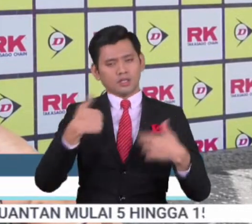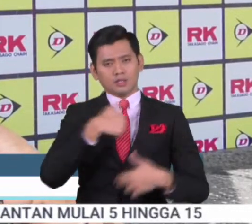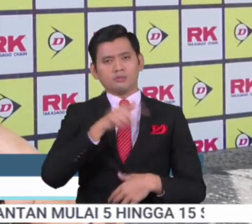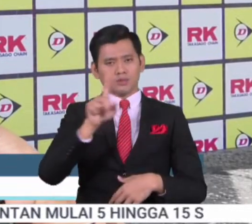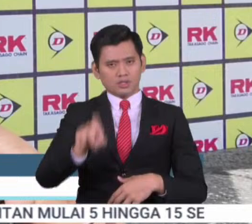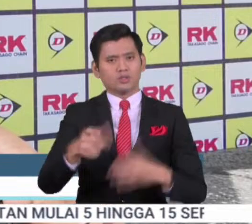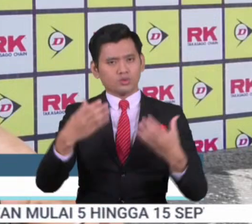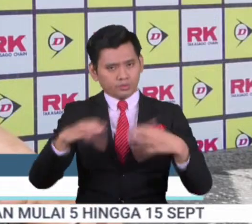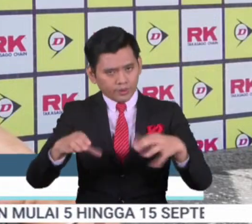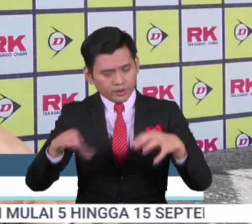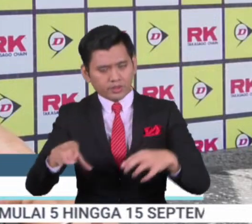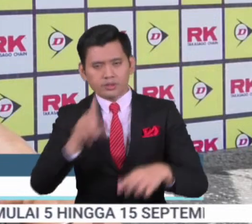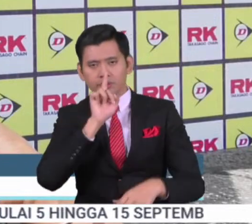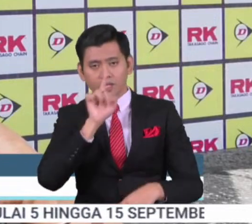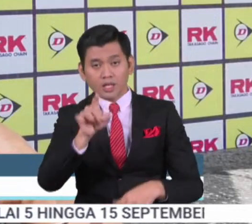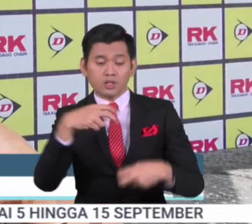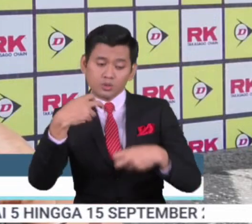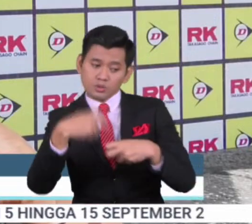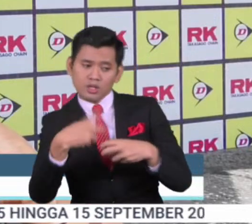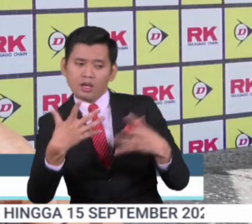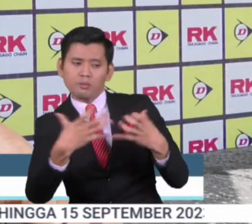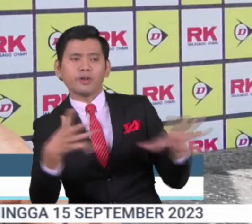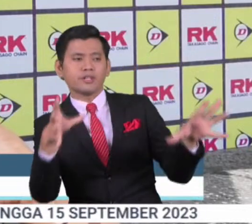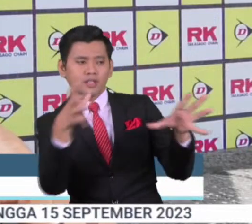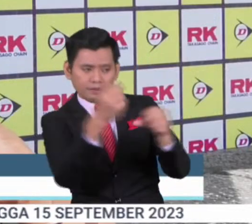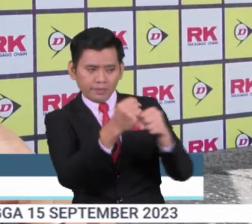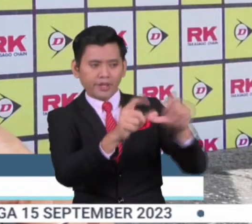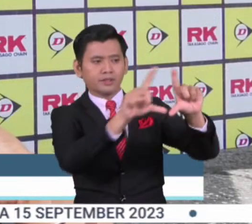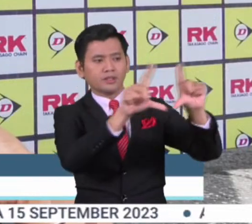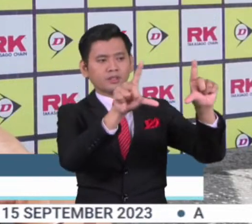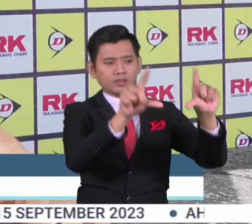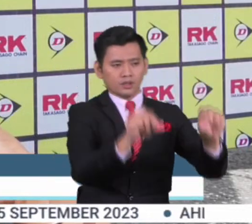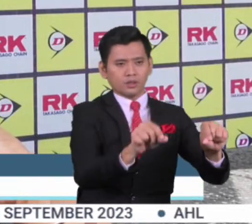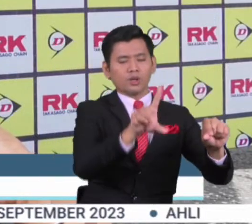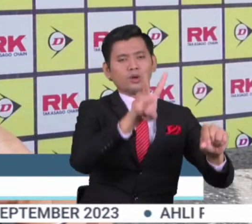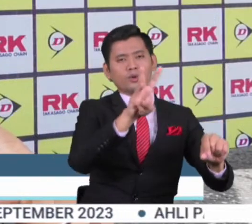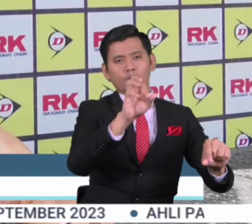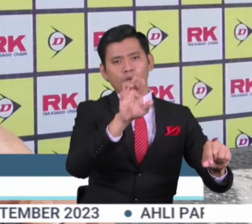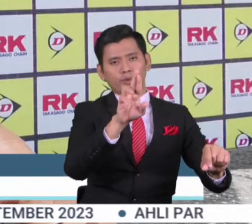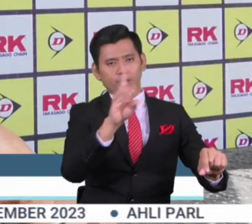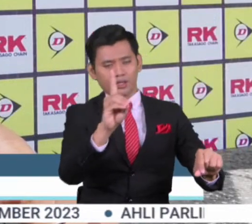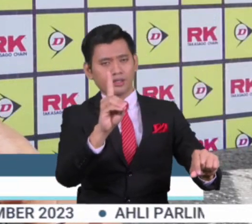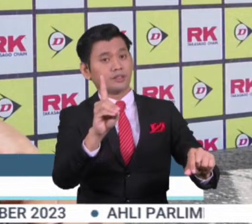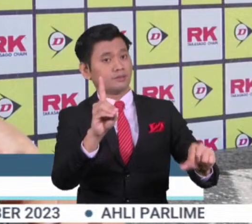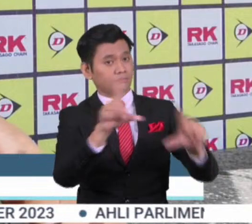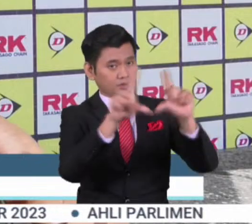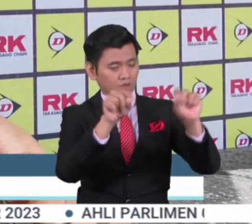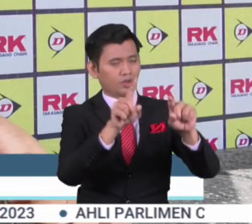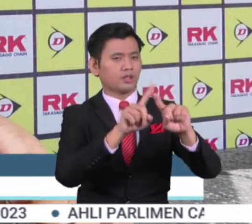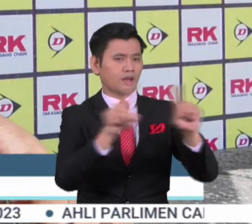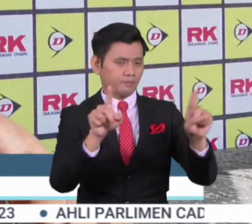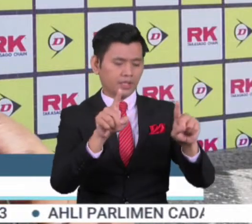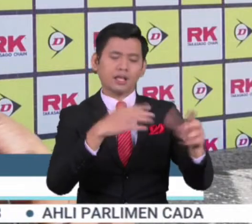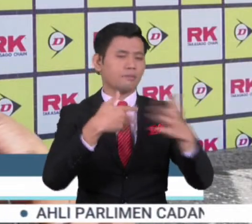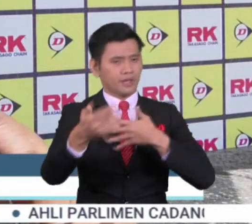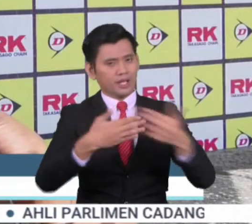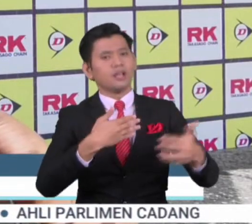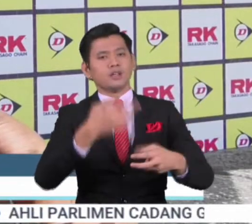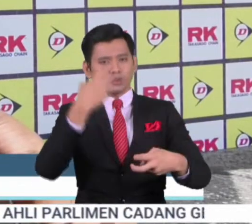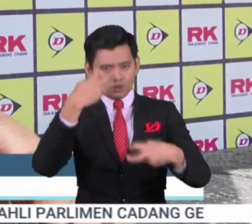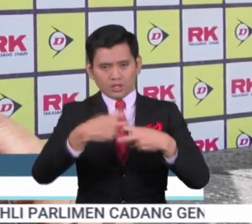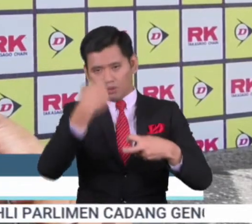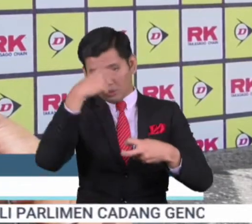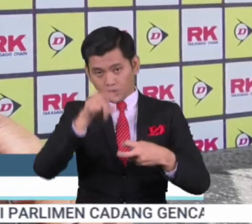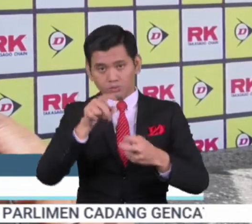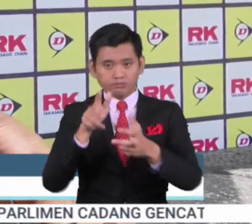Jadi agak susah sedikit lah untuk adapt dalam satu perlumbaan. Jadi kalau bagi saya pun, kalau